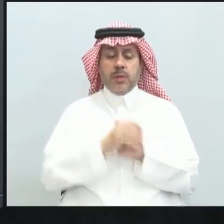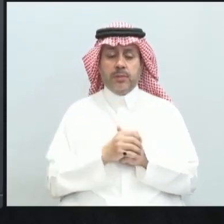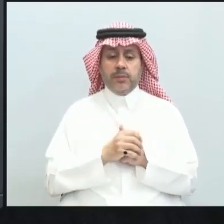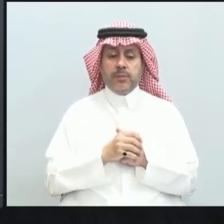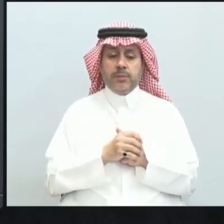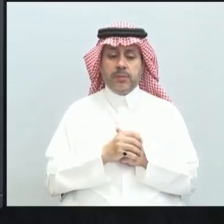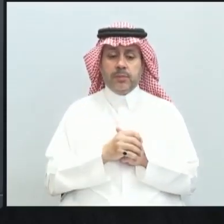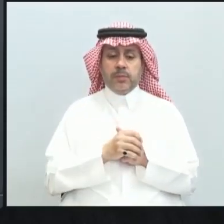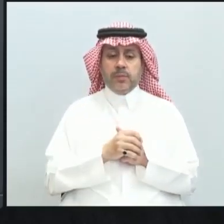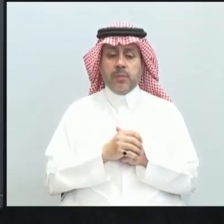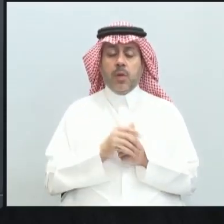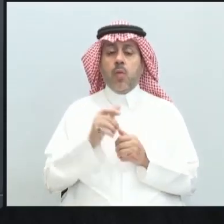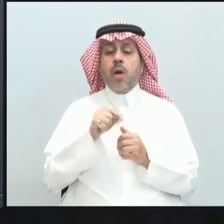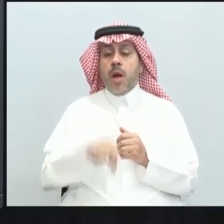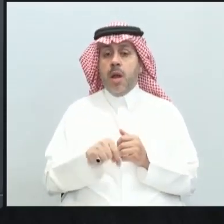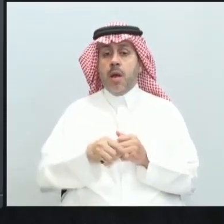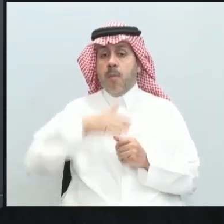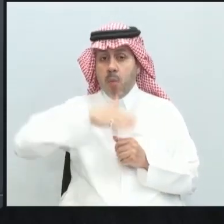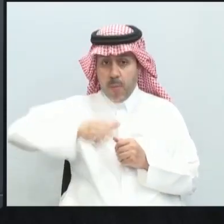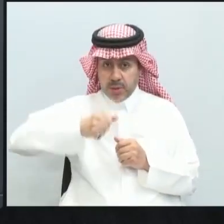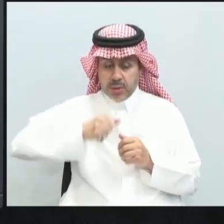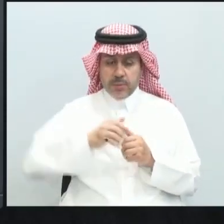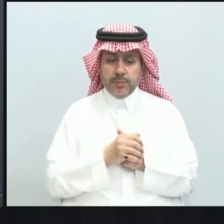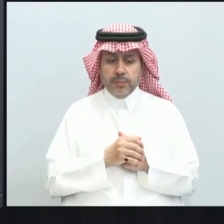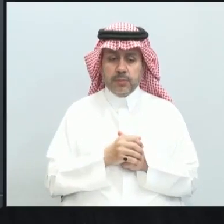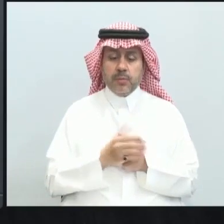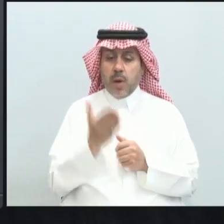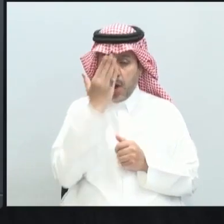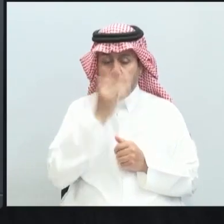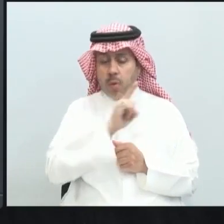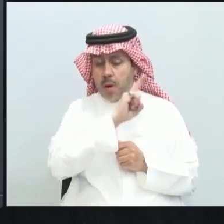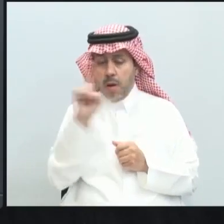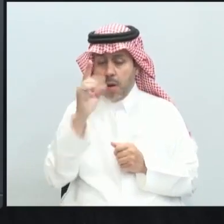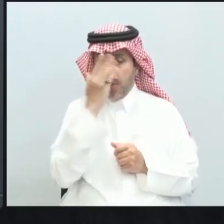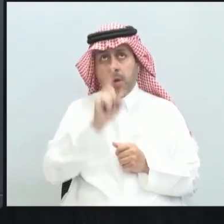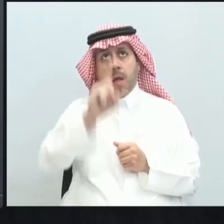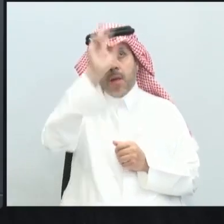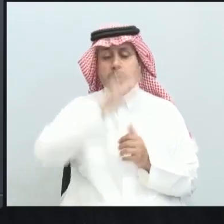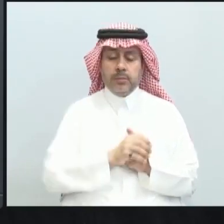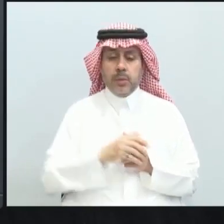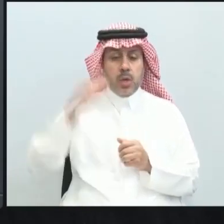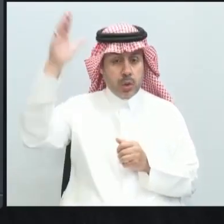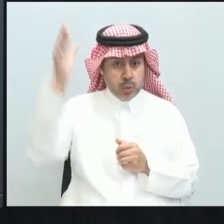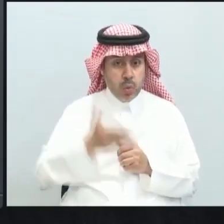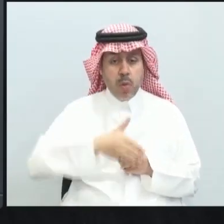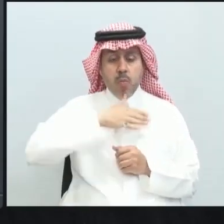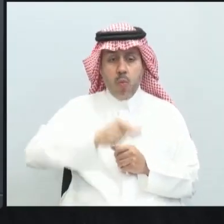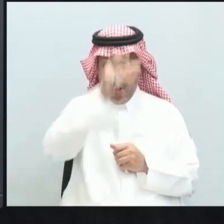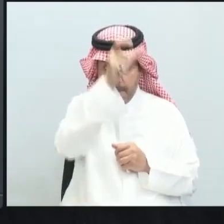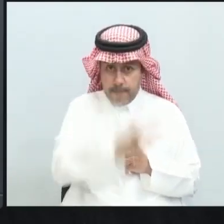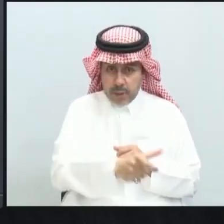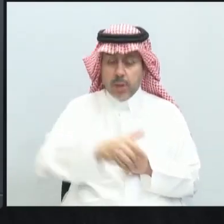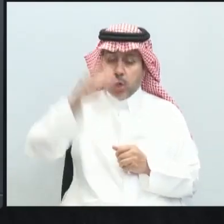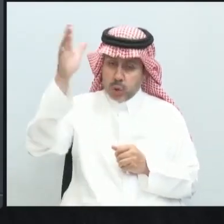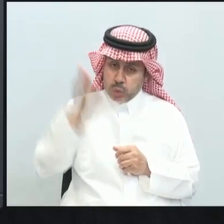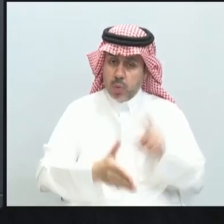وسلم وانه صلى الله عليه عليه وسلم عبد لا يعبد ورسول لا يكذب وانه رسول من